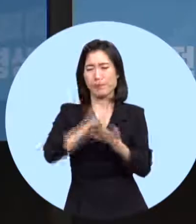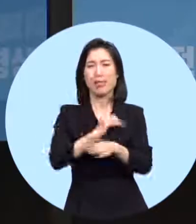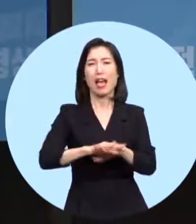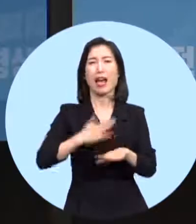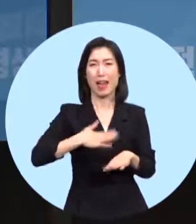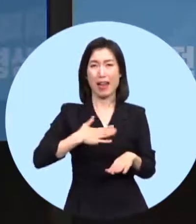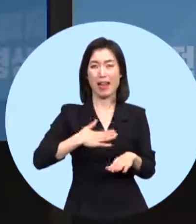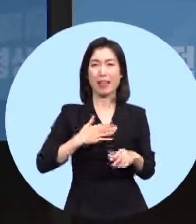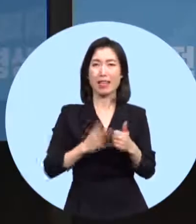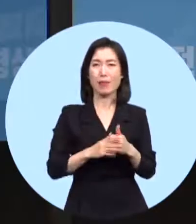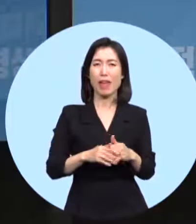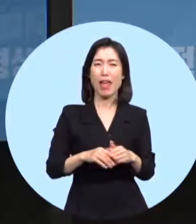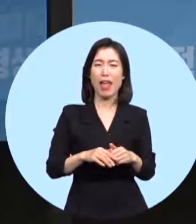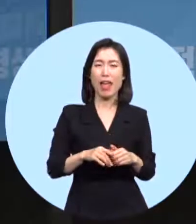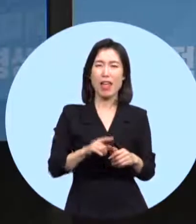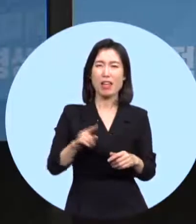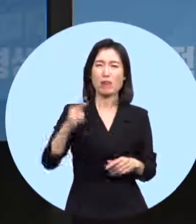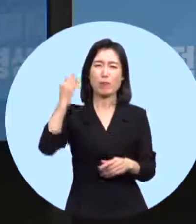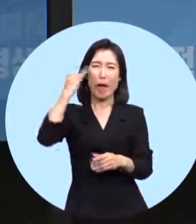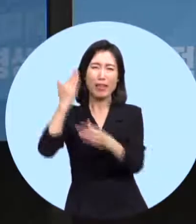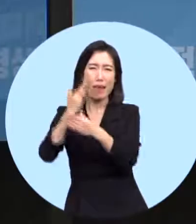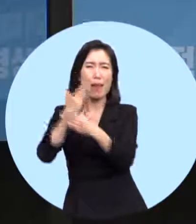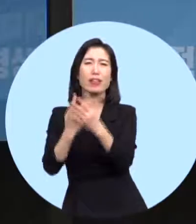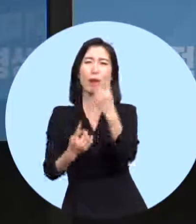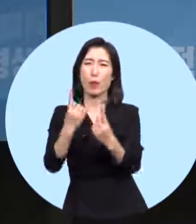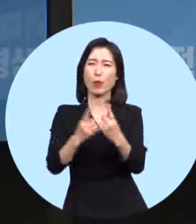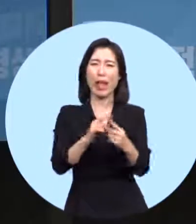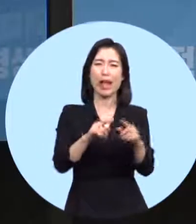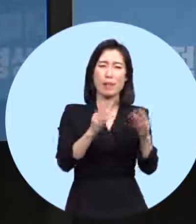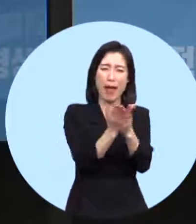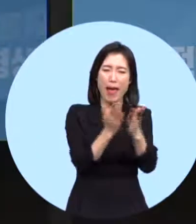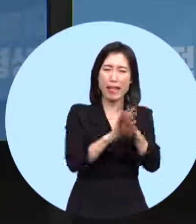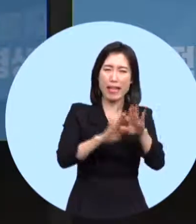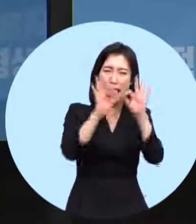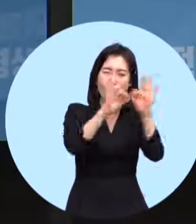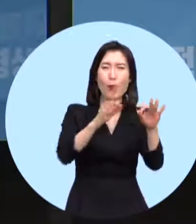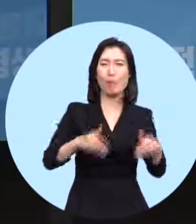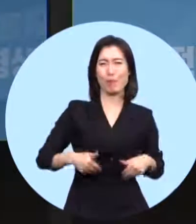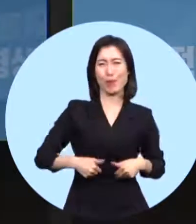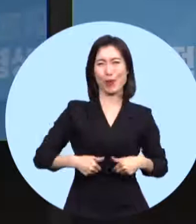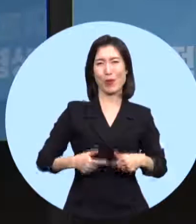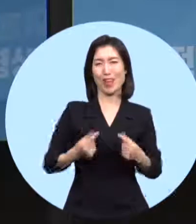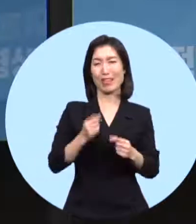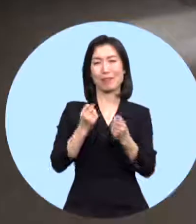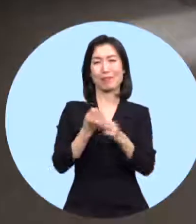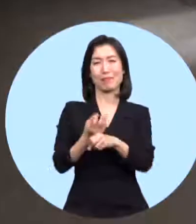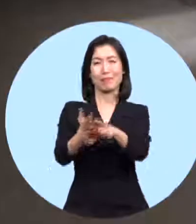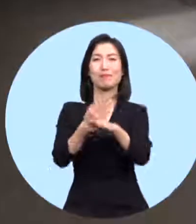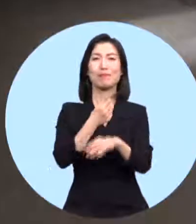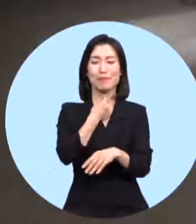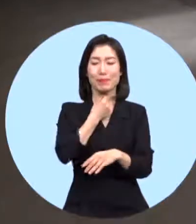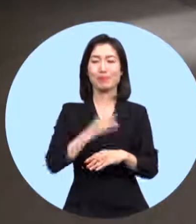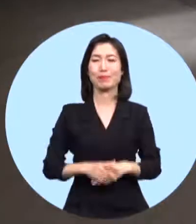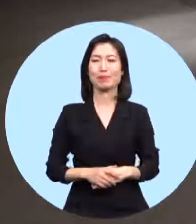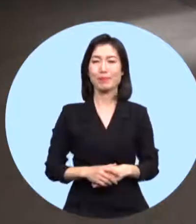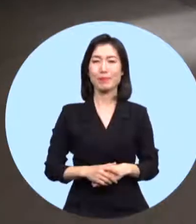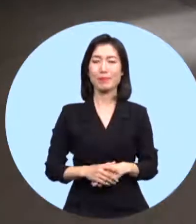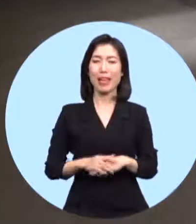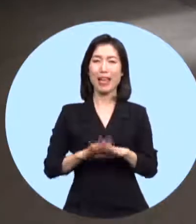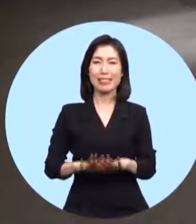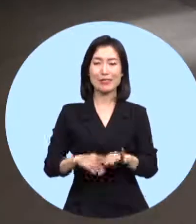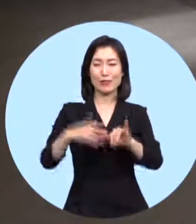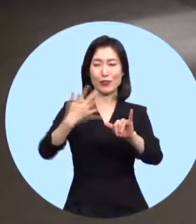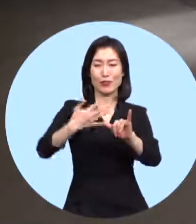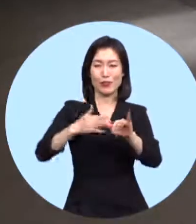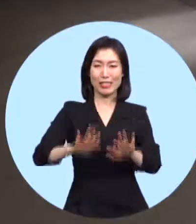있다. 그러기 위해서는 우리가 하나하나 낮춰서 봐야 되지 않을까라는 걸로 마치겠습니다. 예, 감사합니다. 저희